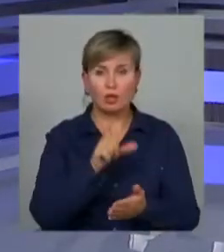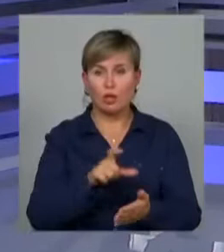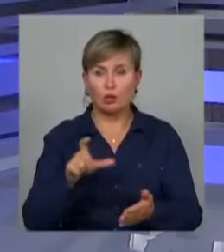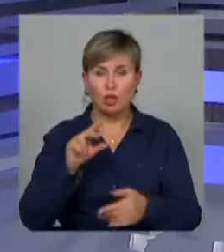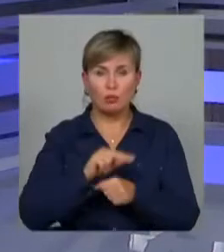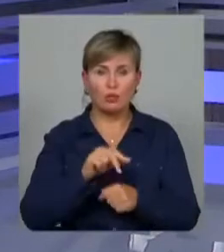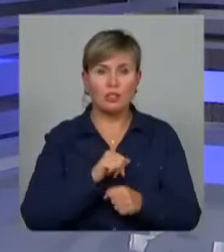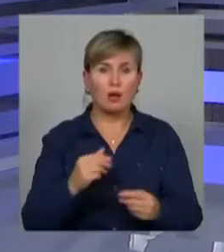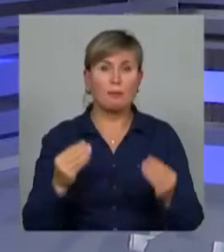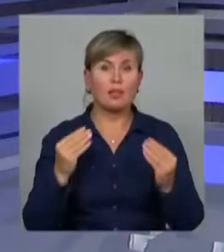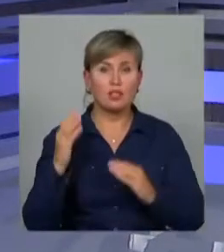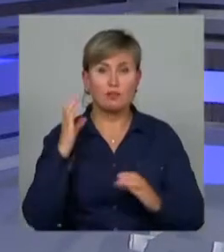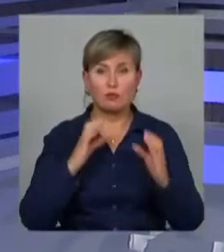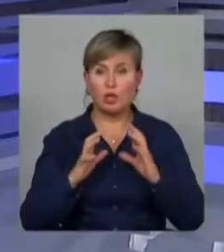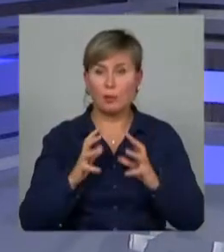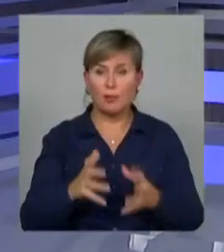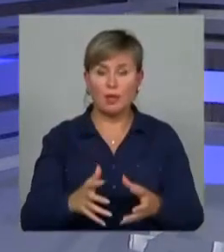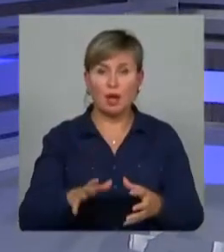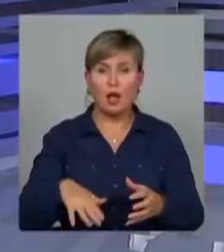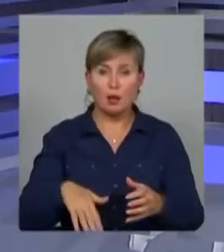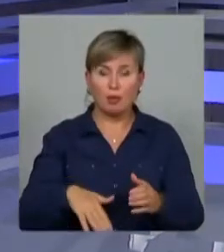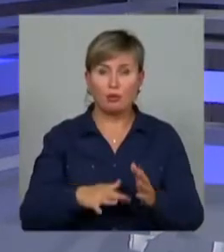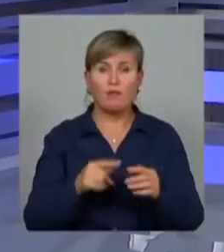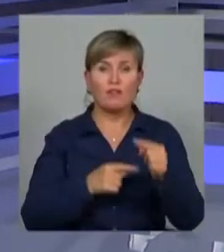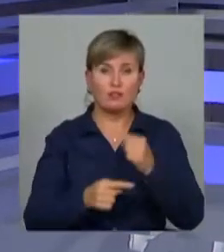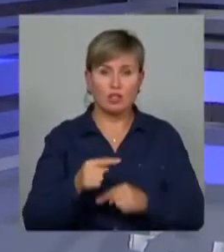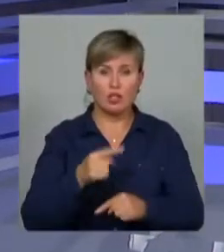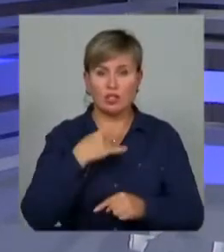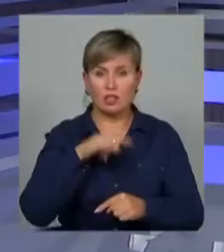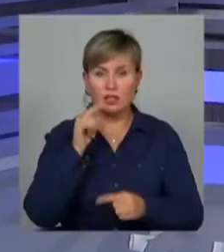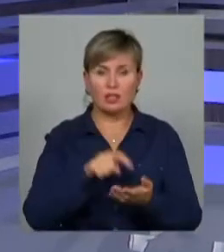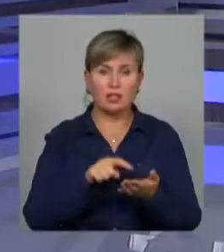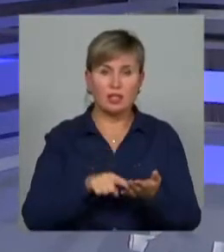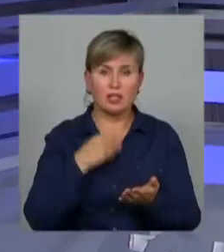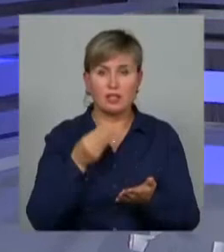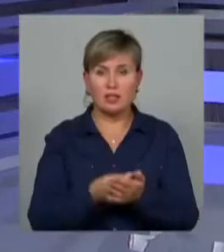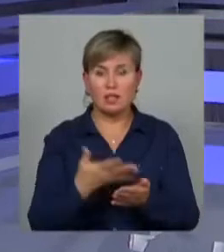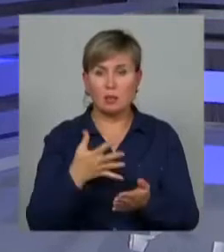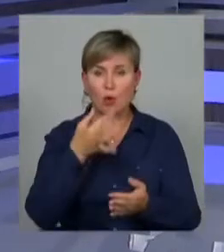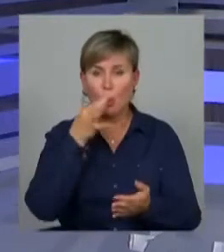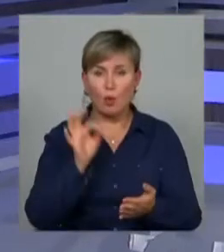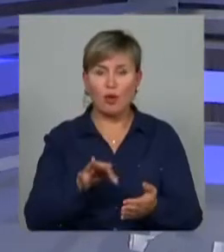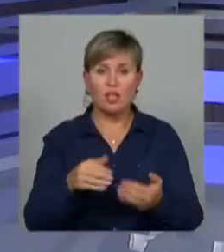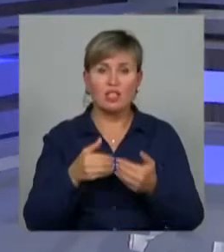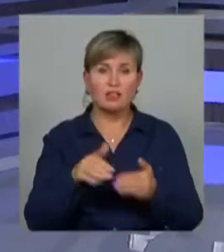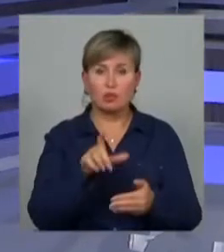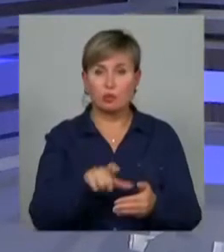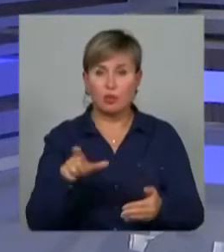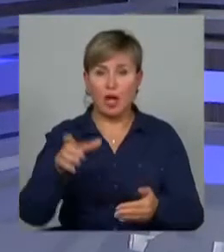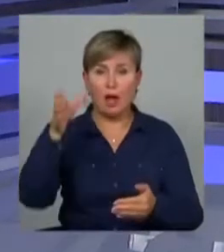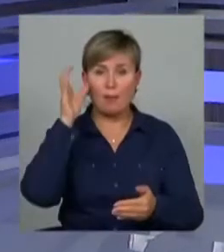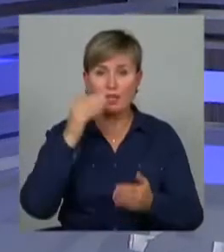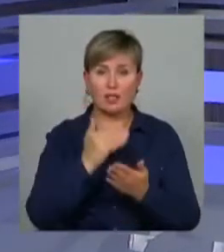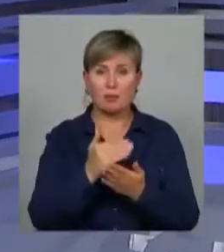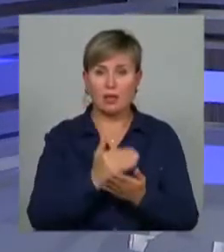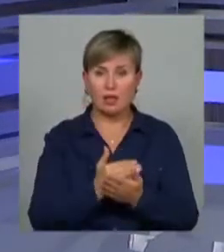в самых престижных вузах мира, потом, возвращаясь на родину, делятся ценным опытом. С выпускниками образовательной